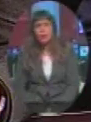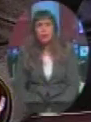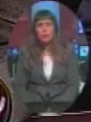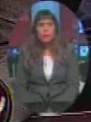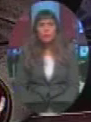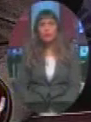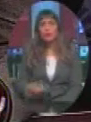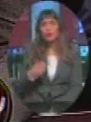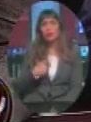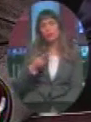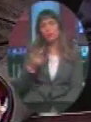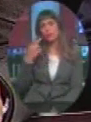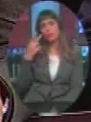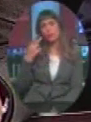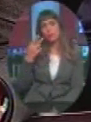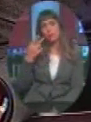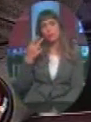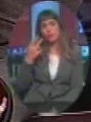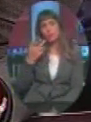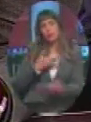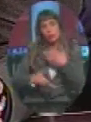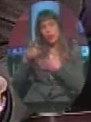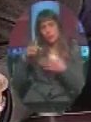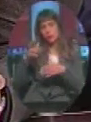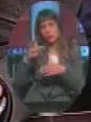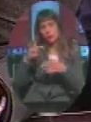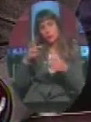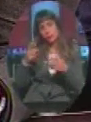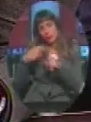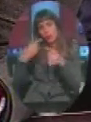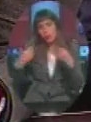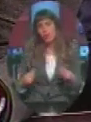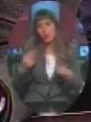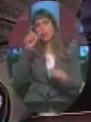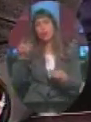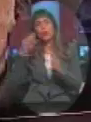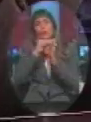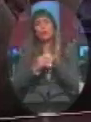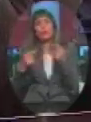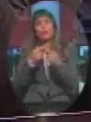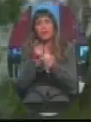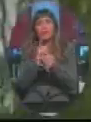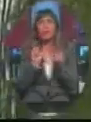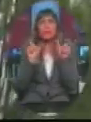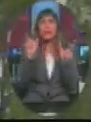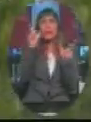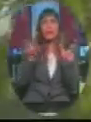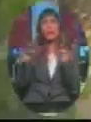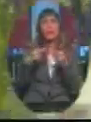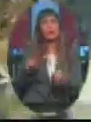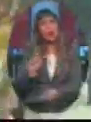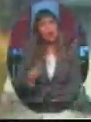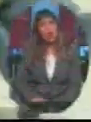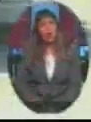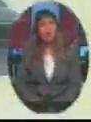נקודת אור, בזה שחברי משותפת לא מגיעים לכאן, ולא באופן אוטומטי מגינים על חבר הכנסת רטאס. במקביל להליך